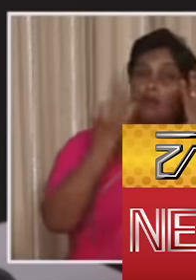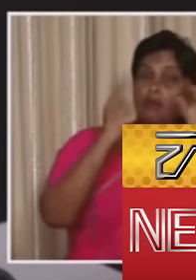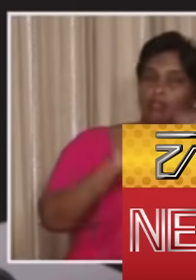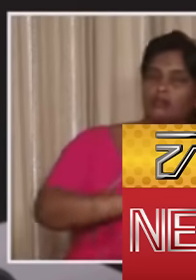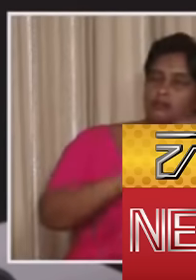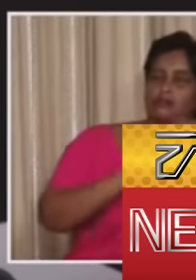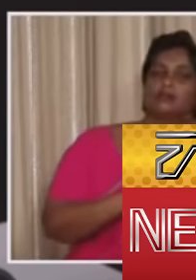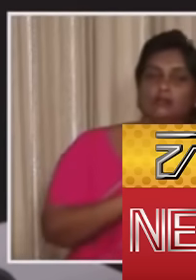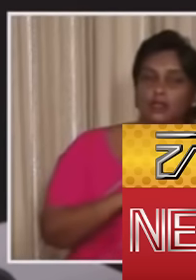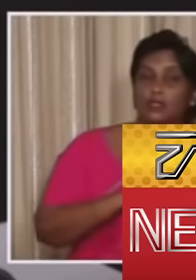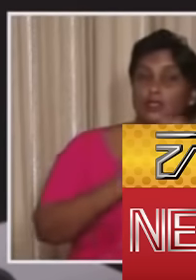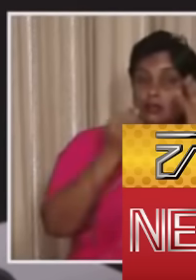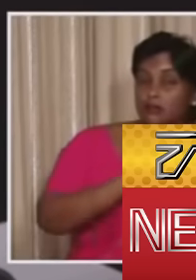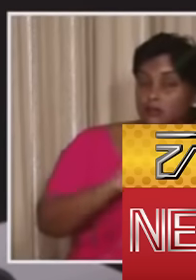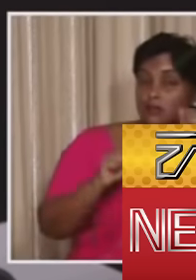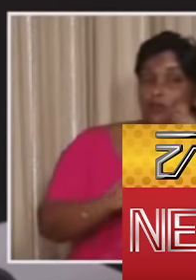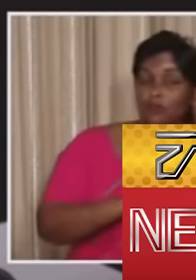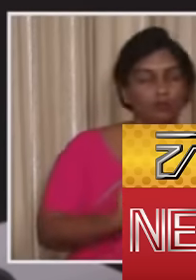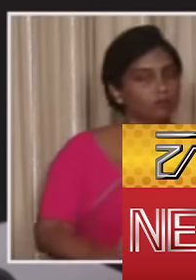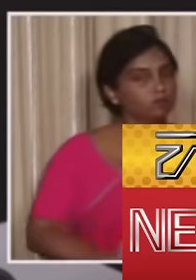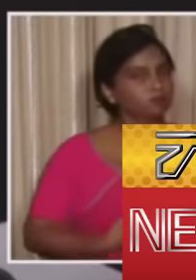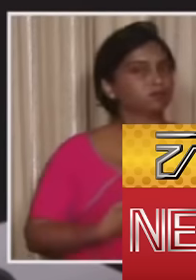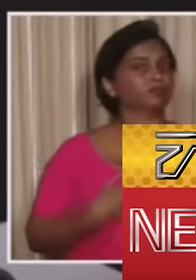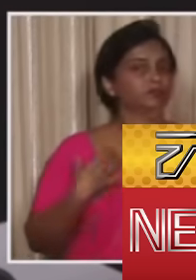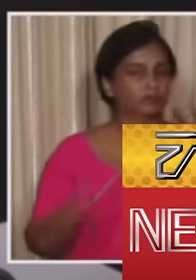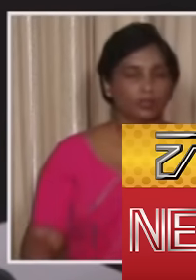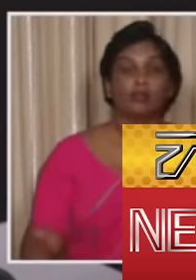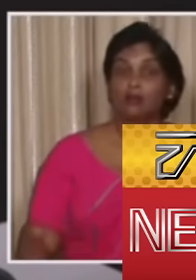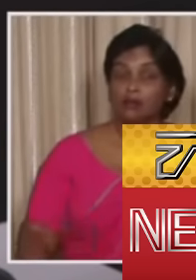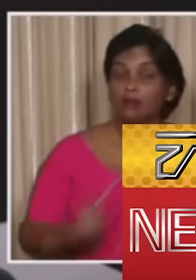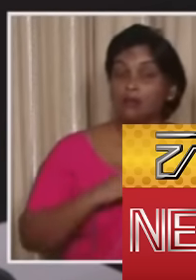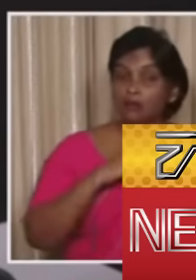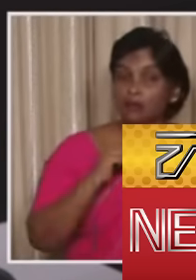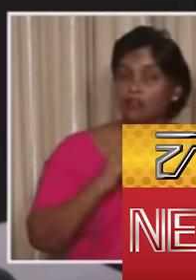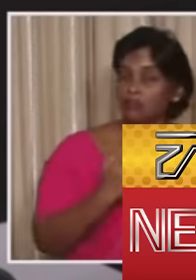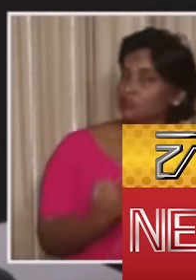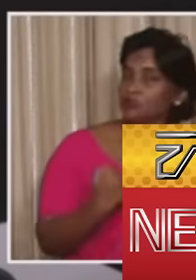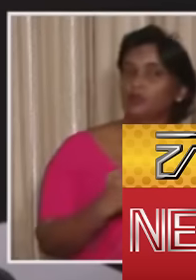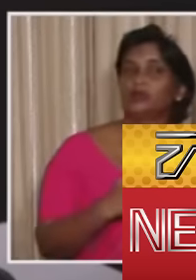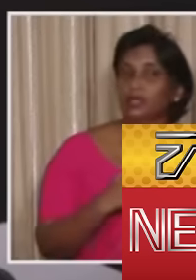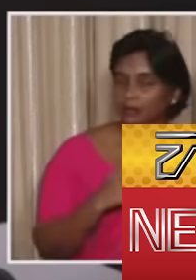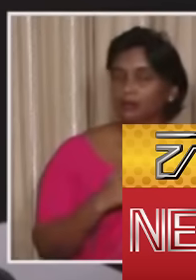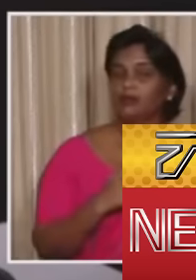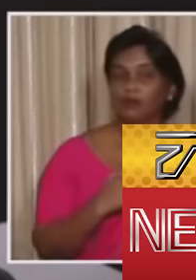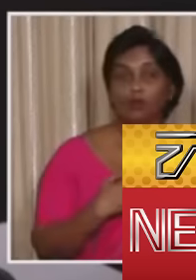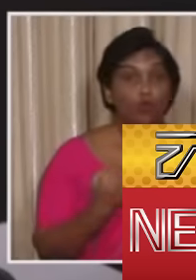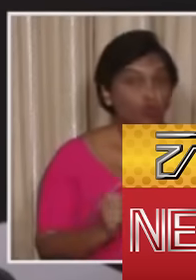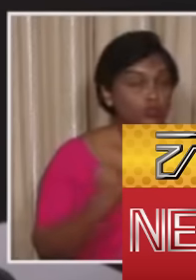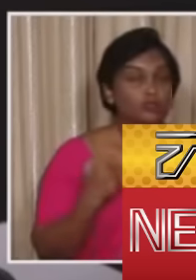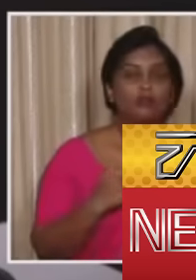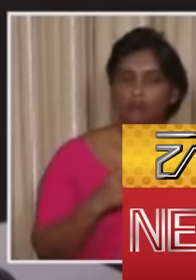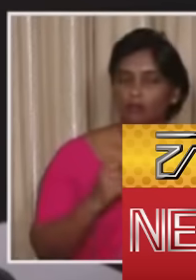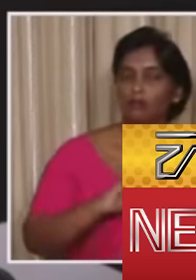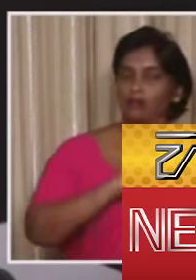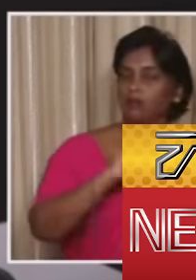තිබුණා ඒ නිදහස් රටන විසින් ජනතාව පුබුදු කරා ඒ ගන්න ගේන් එක ඒ ගන්න ධෛර්යය තමයි ඒ